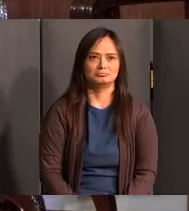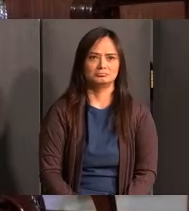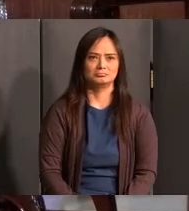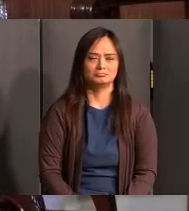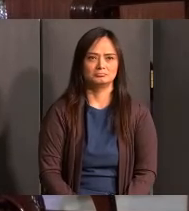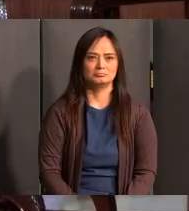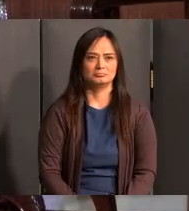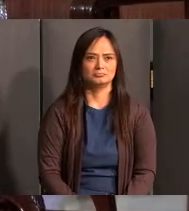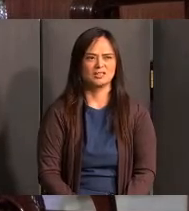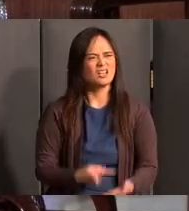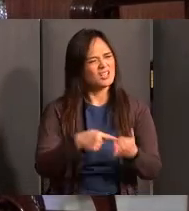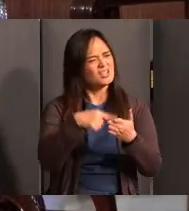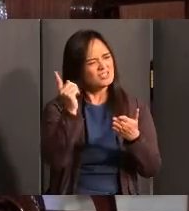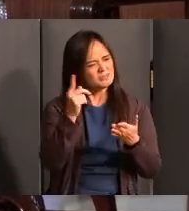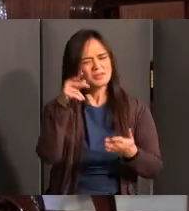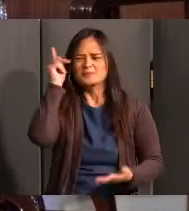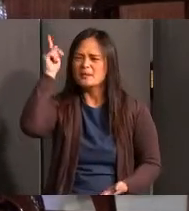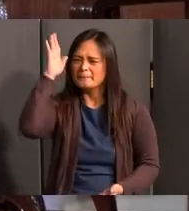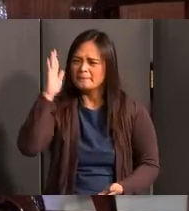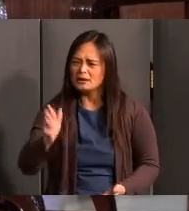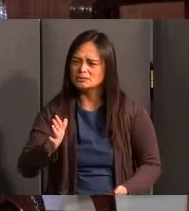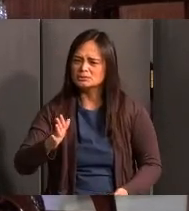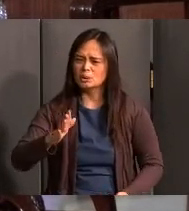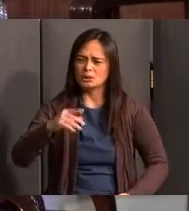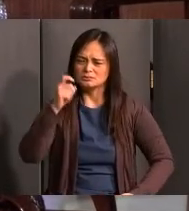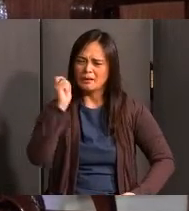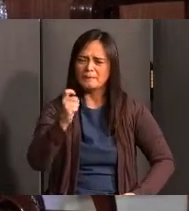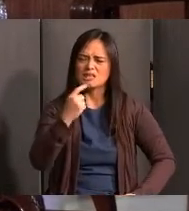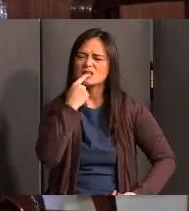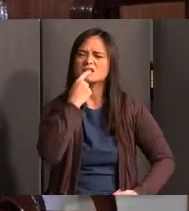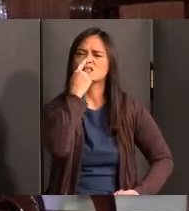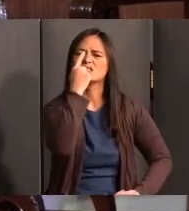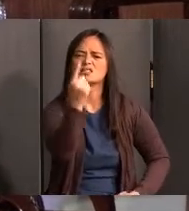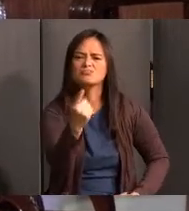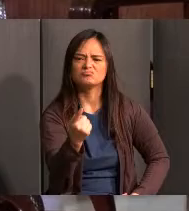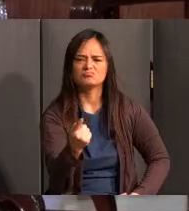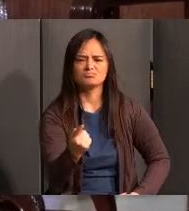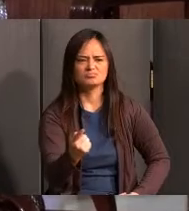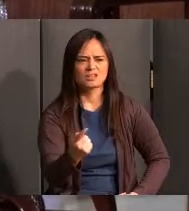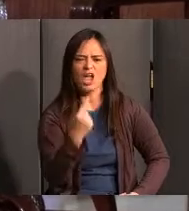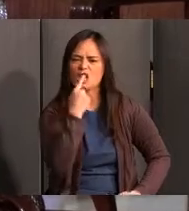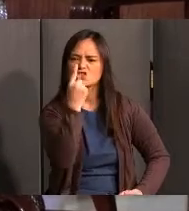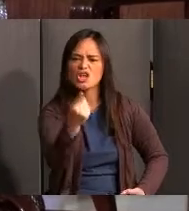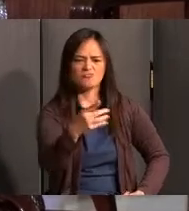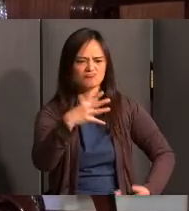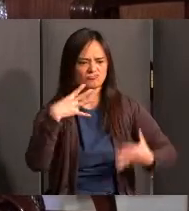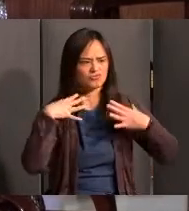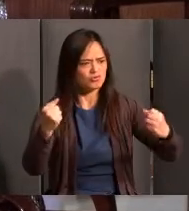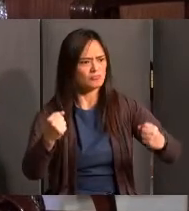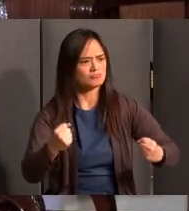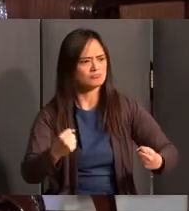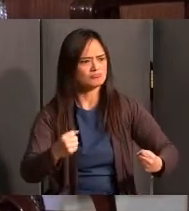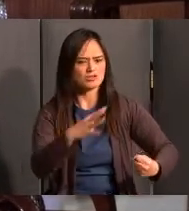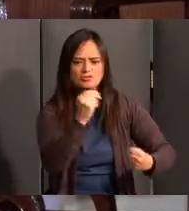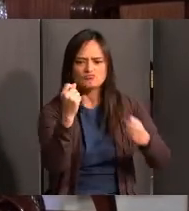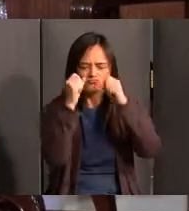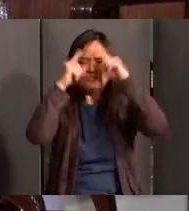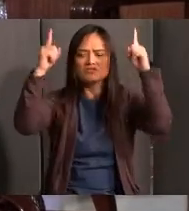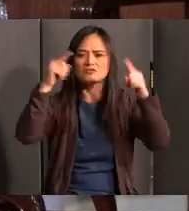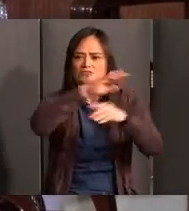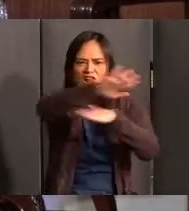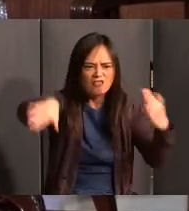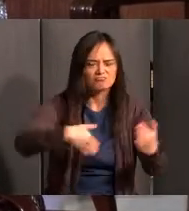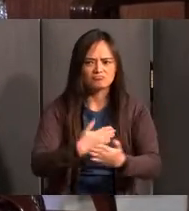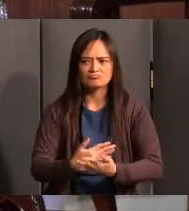Minsan, a pastor should be straightforward that way. At gigisingin natin ng lahat. Tama po ba?